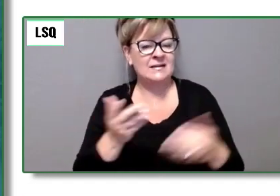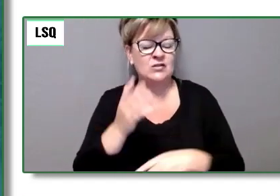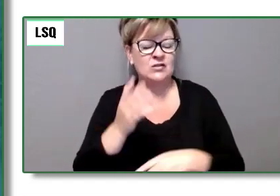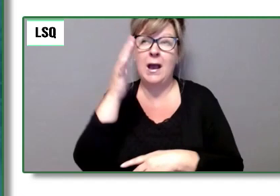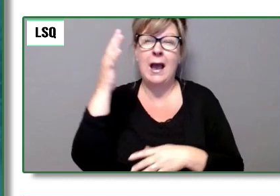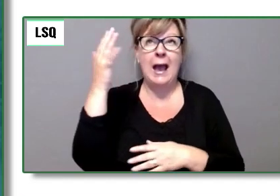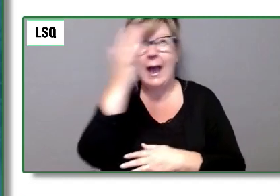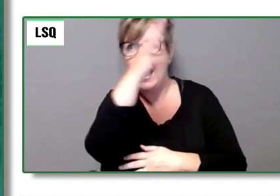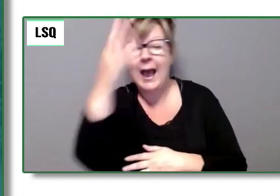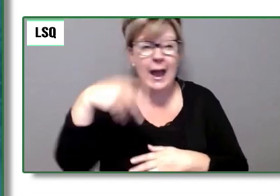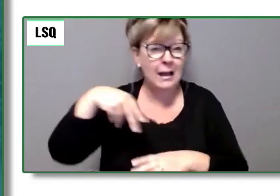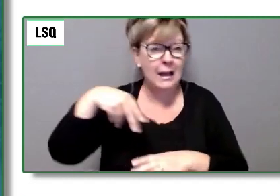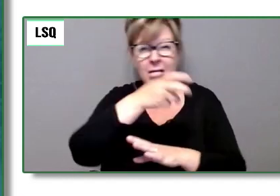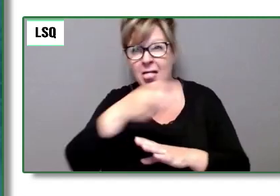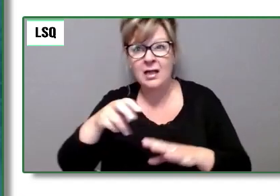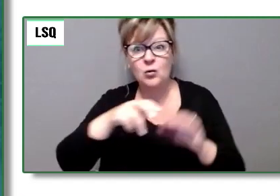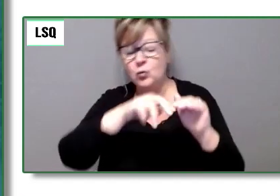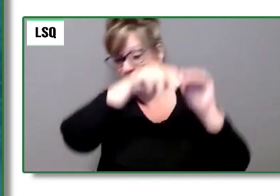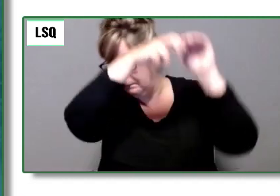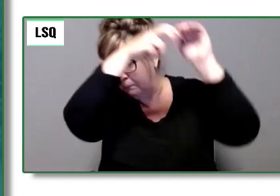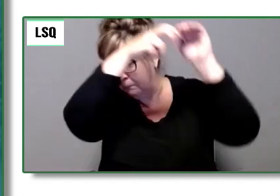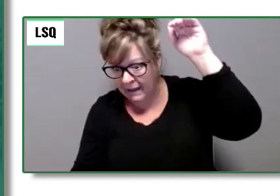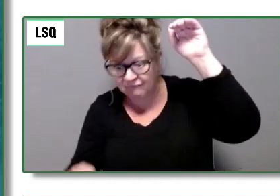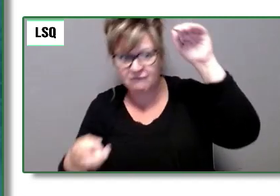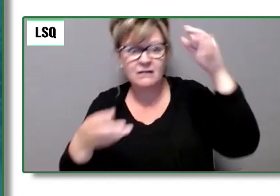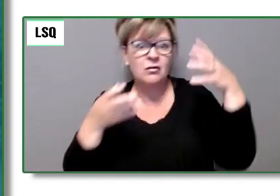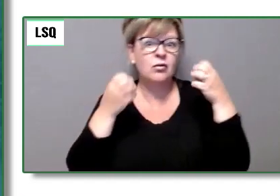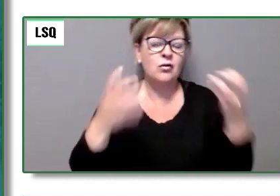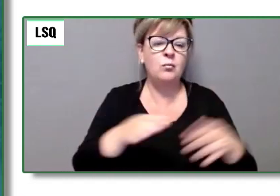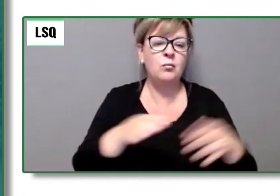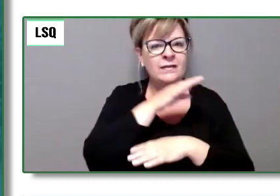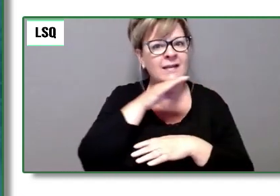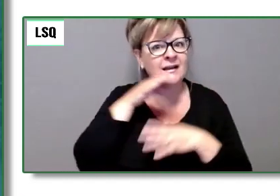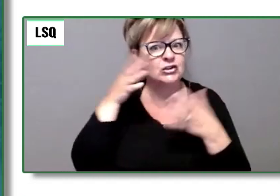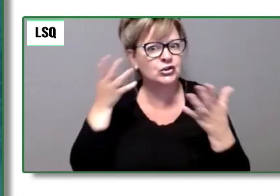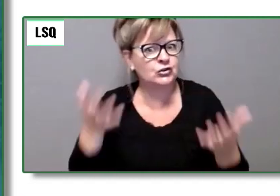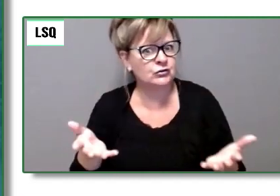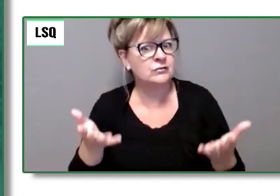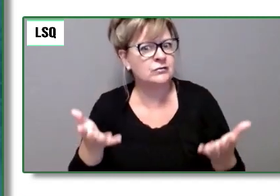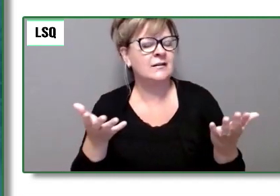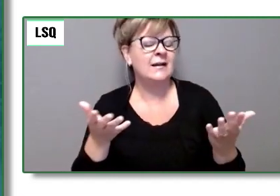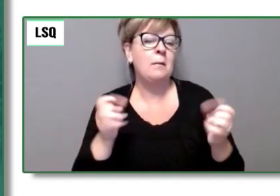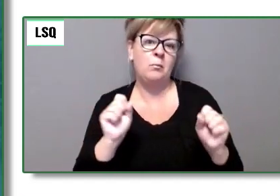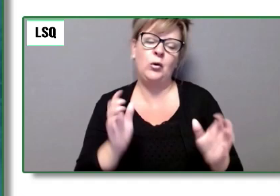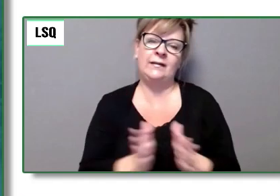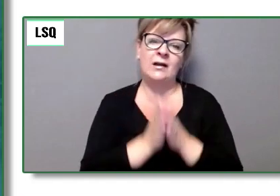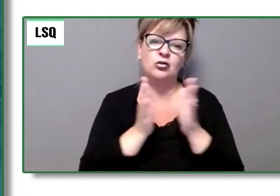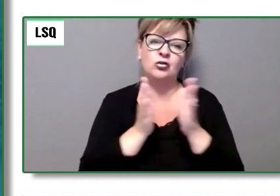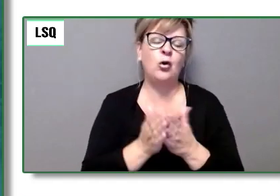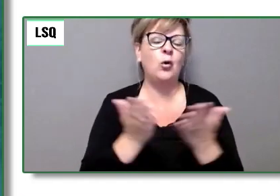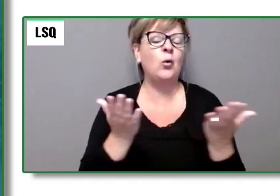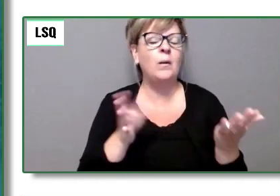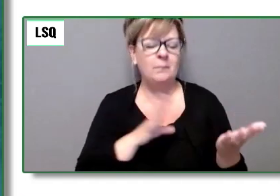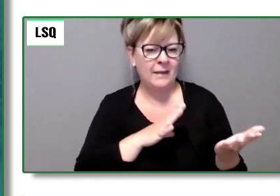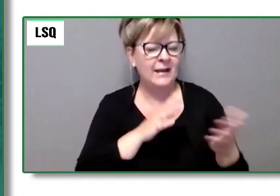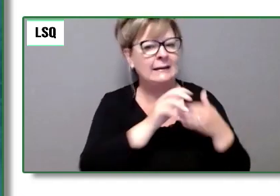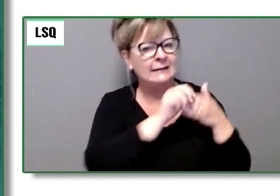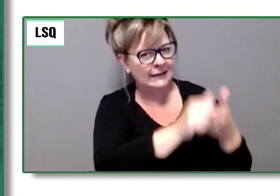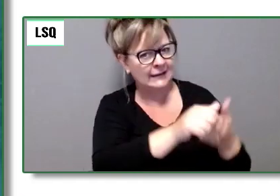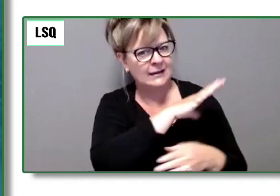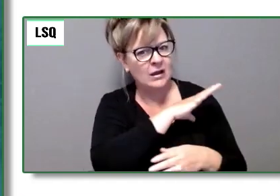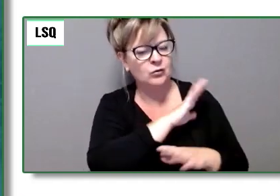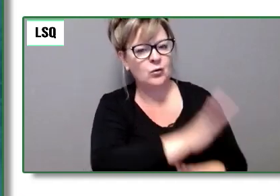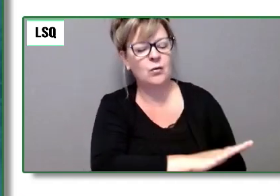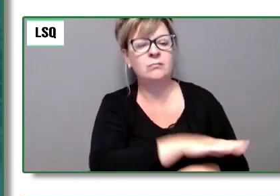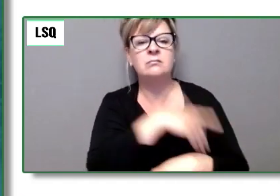évidemment. Également, il y a le kayak, en eau vive, la randonnée et tout ce qui